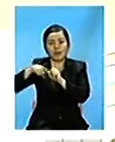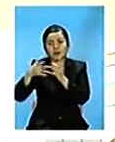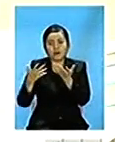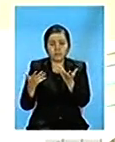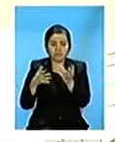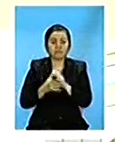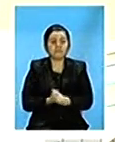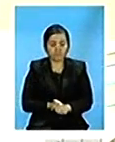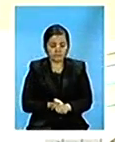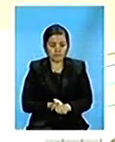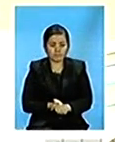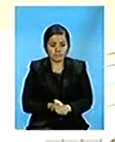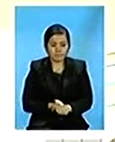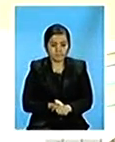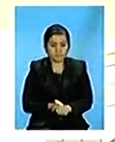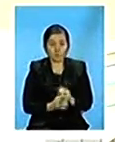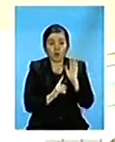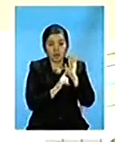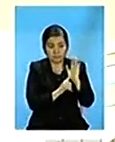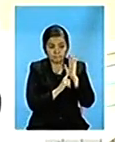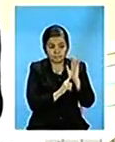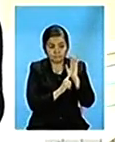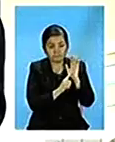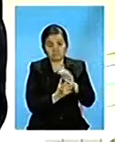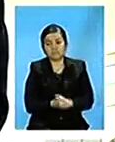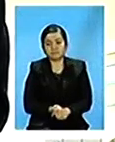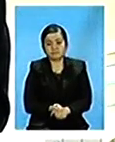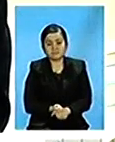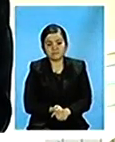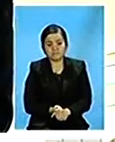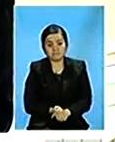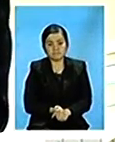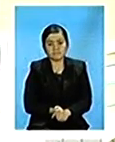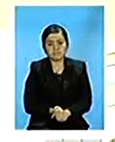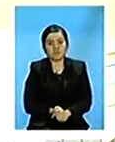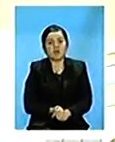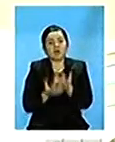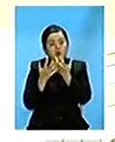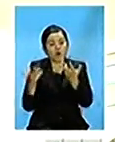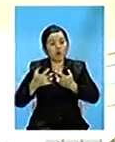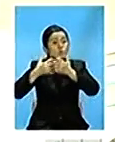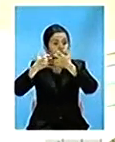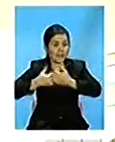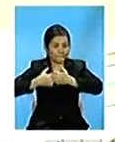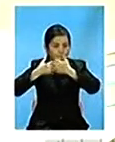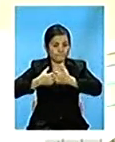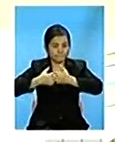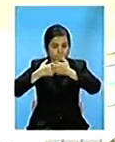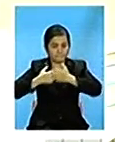บาทอย่างนี้เป็นต้นแล้วก็สินค้าอุตสาหกรรม